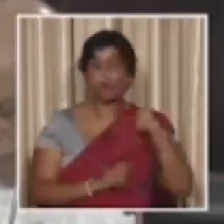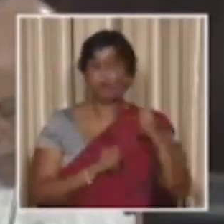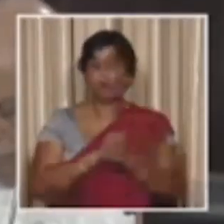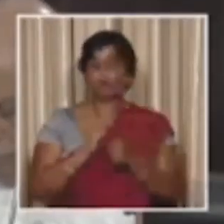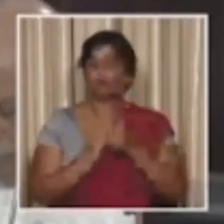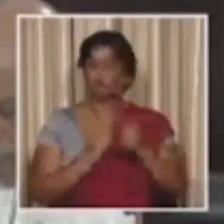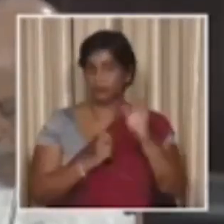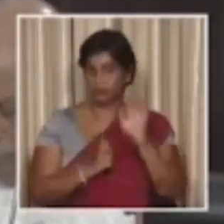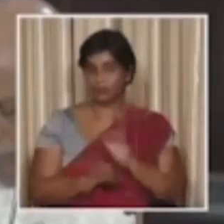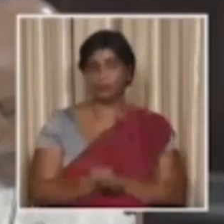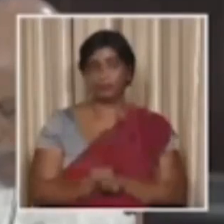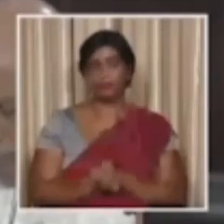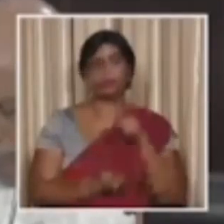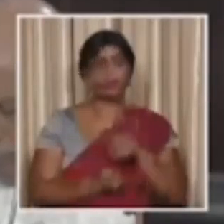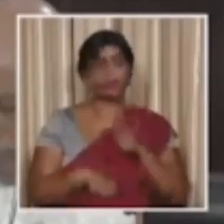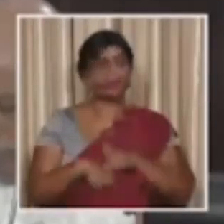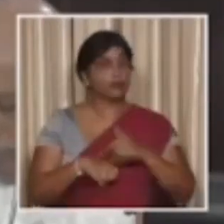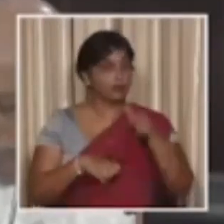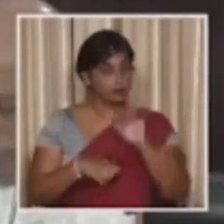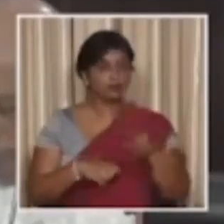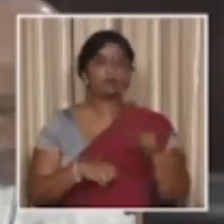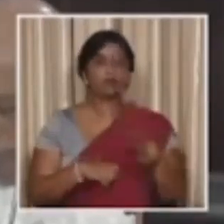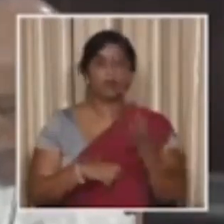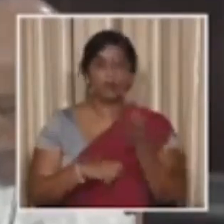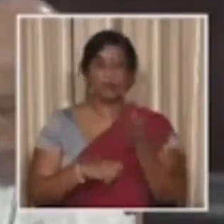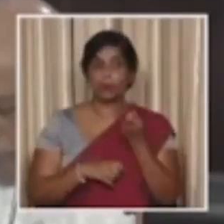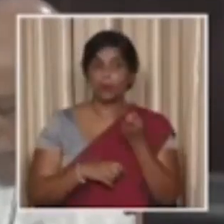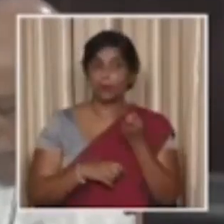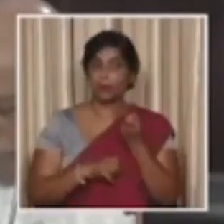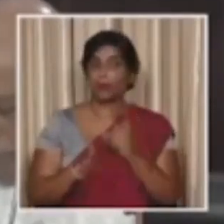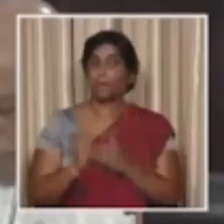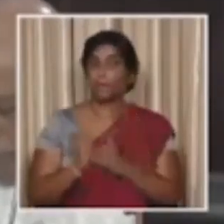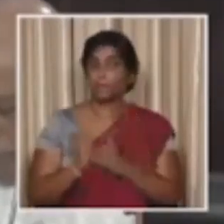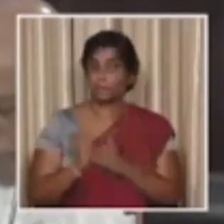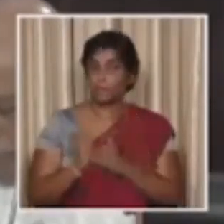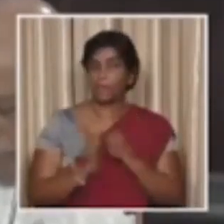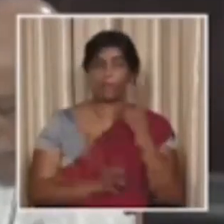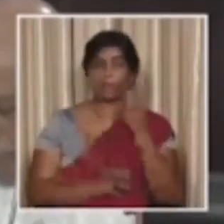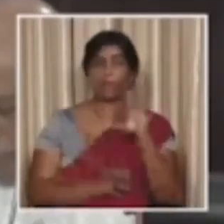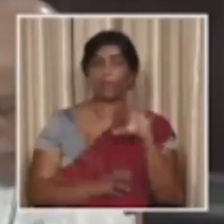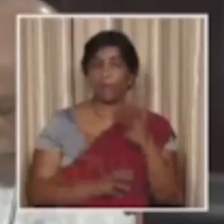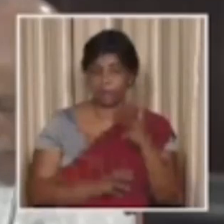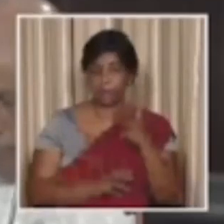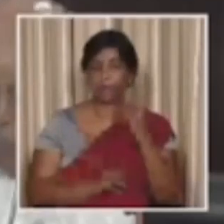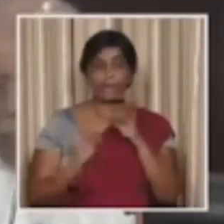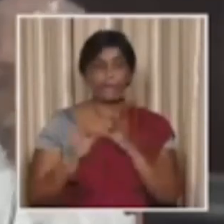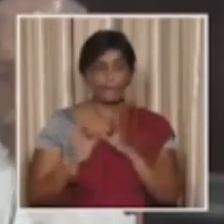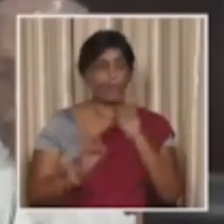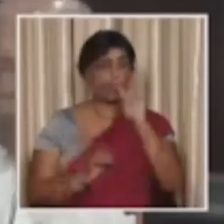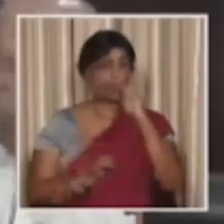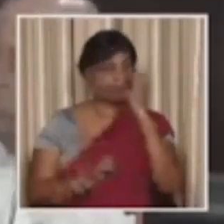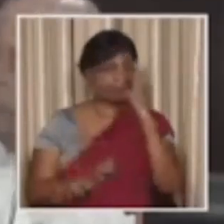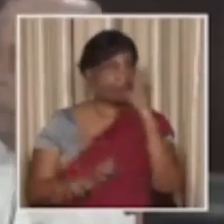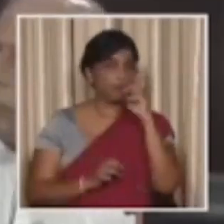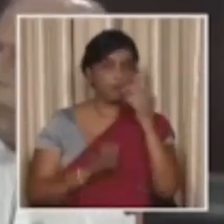කන්නේ ක්‍රියාත්මක කරනවා මේ කාර්යයන් සඳහා රුපියල් මිලියන 2500 බින දෙකහමාරක් වෙන්